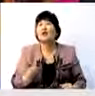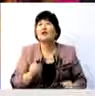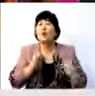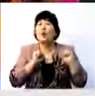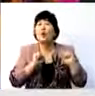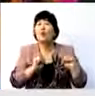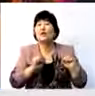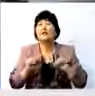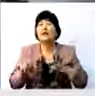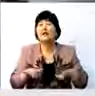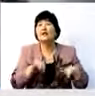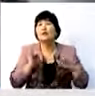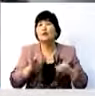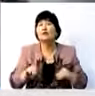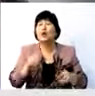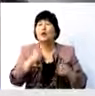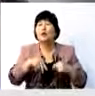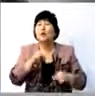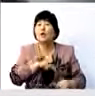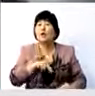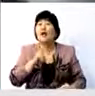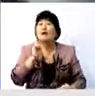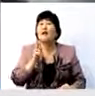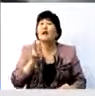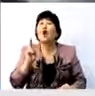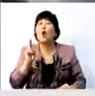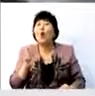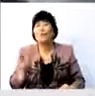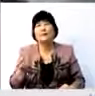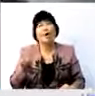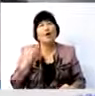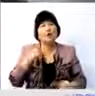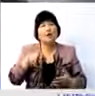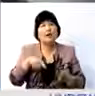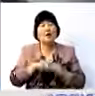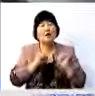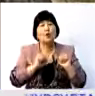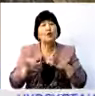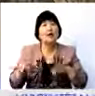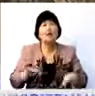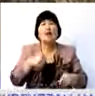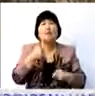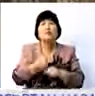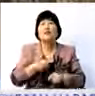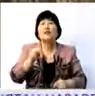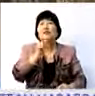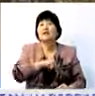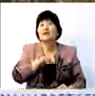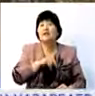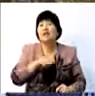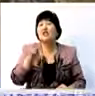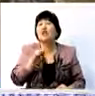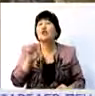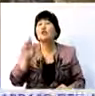қорған істер жөніндегі бөлім қызметкері Клара Қуанбаеваға және Қызылорда қаласының қорған істер жөніндегі басқармасы қызметкері